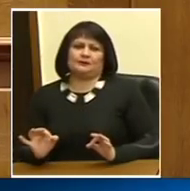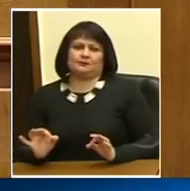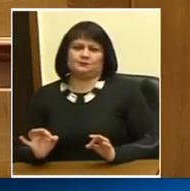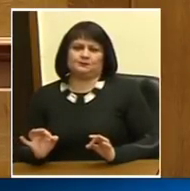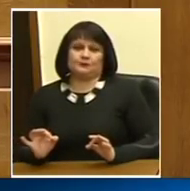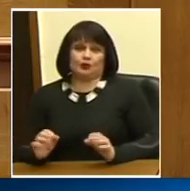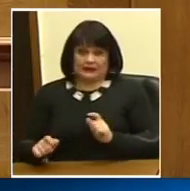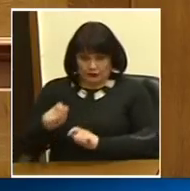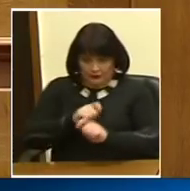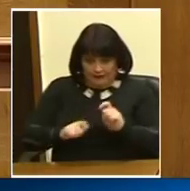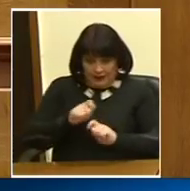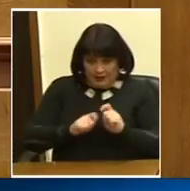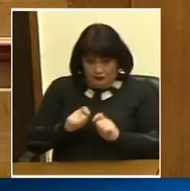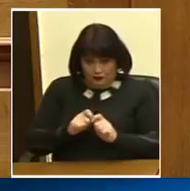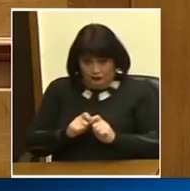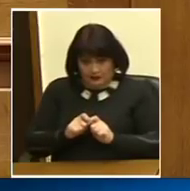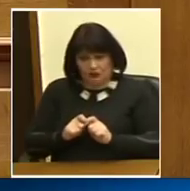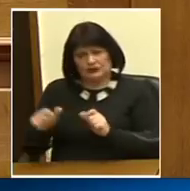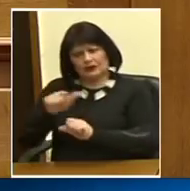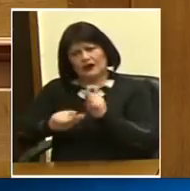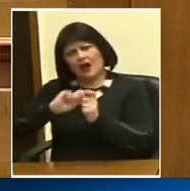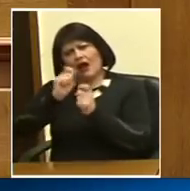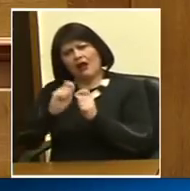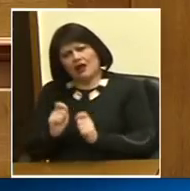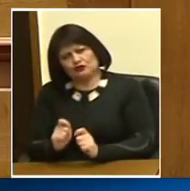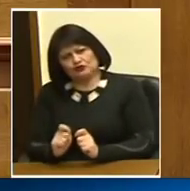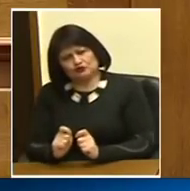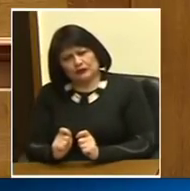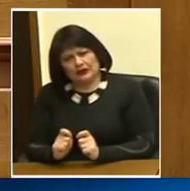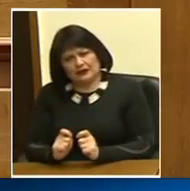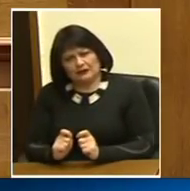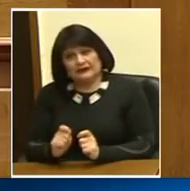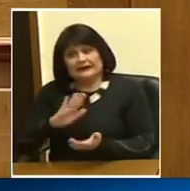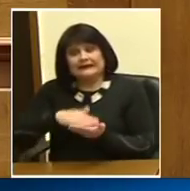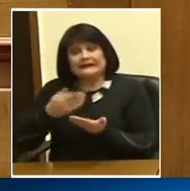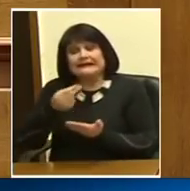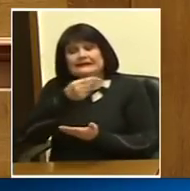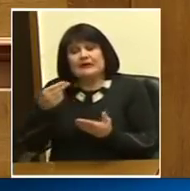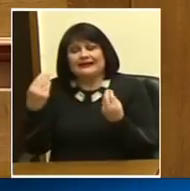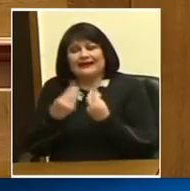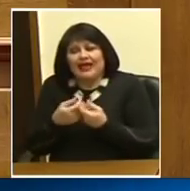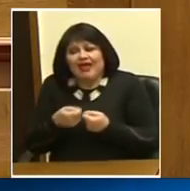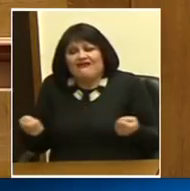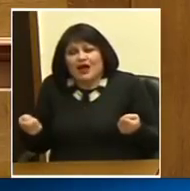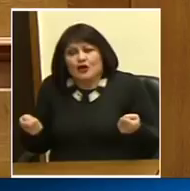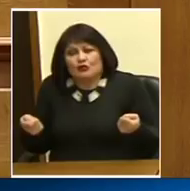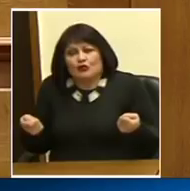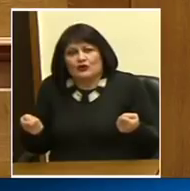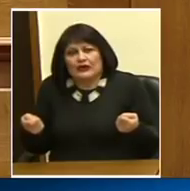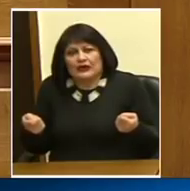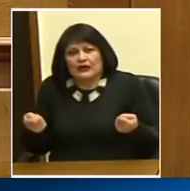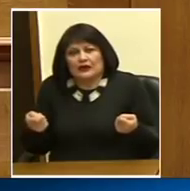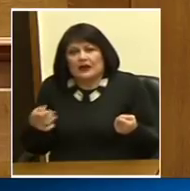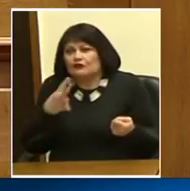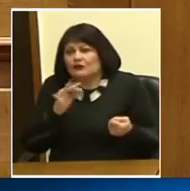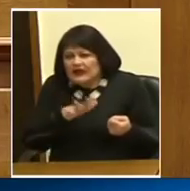θέσπιση, όσο και κατά την αναθεώρηση, αλλά και κατά την ερμηνεία και την εφαρμογή του, είναι πεδίο